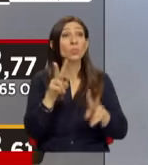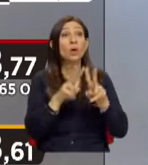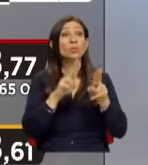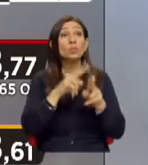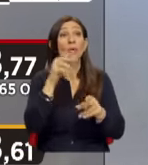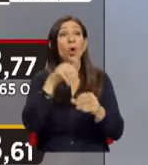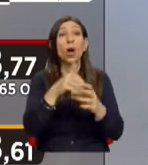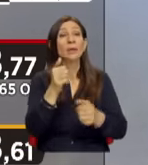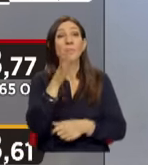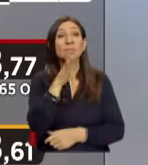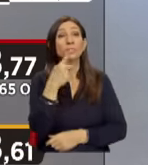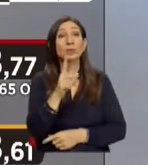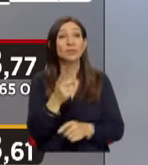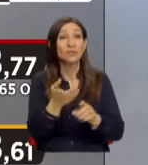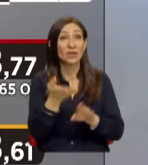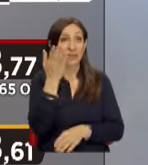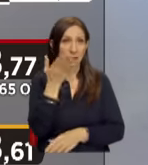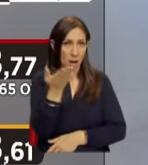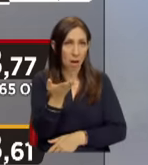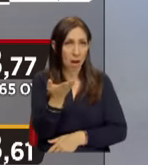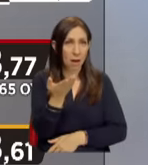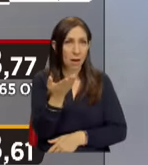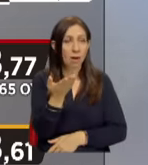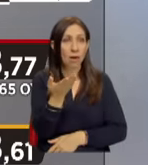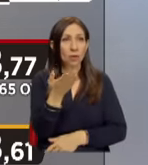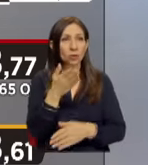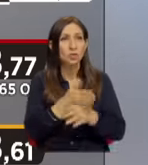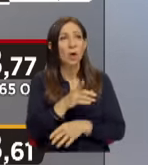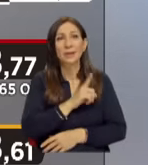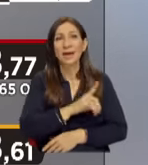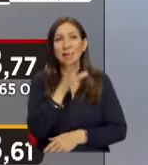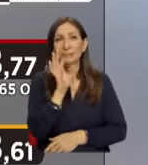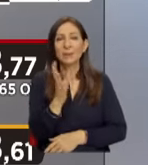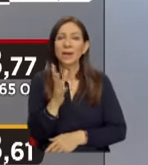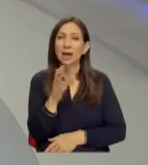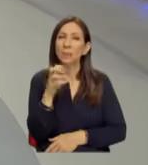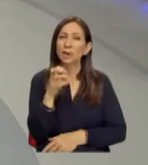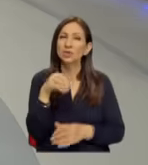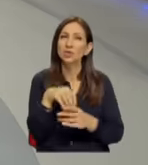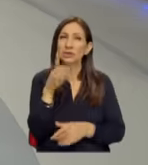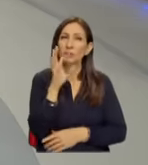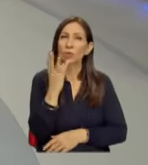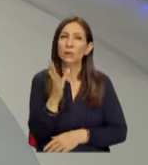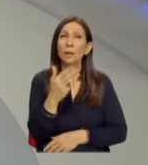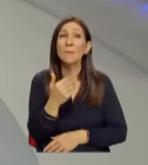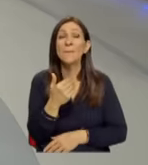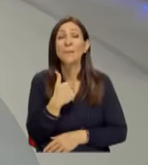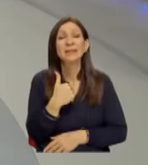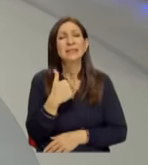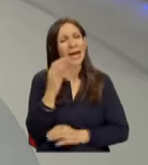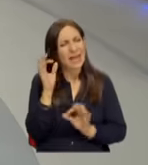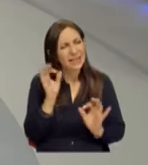Kurum'un aldığı oydan 500 bin falan daha fazla. Doğru aday kimdi belki AK Parti için kim olabilirdi? Ben